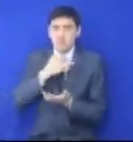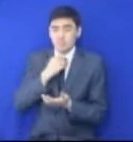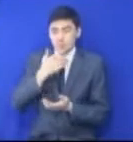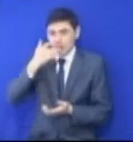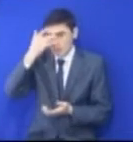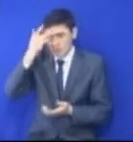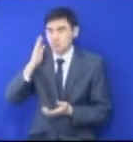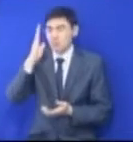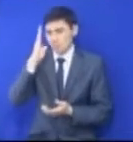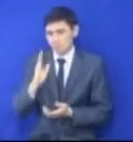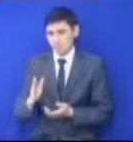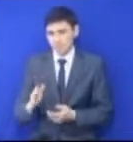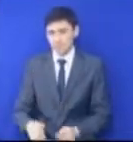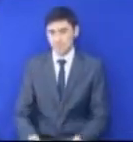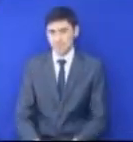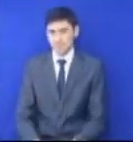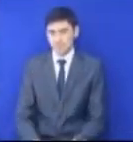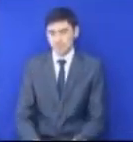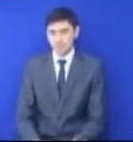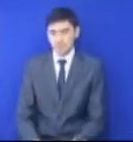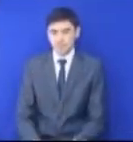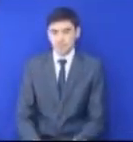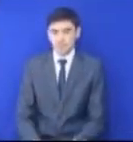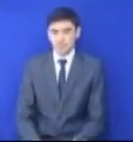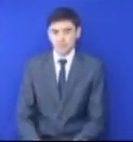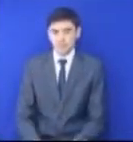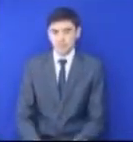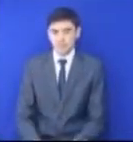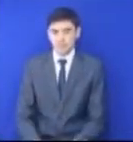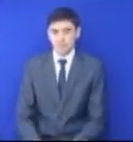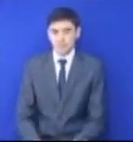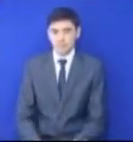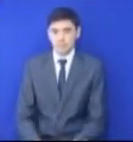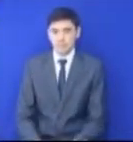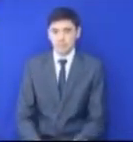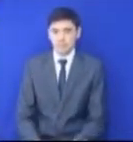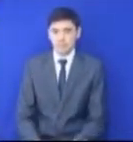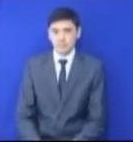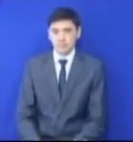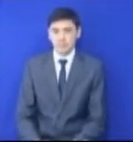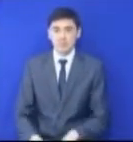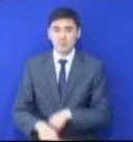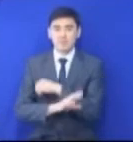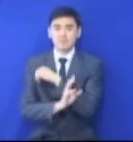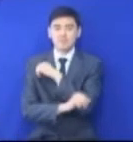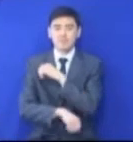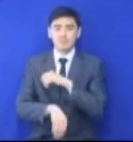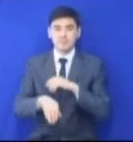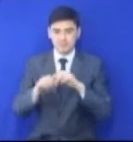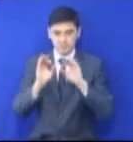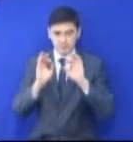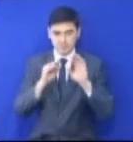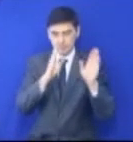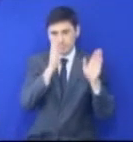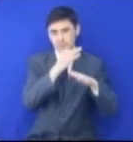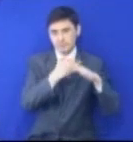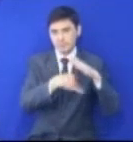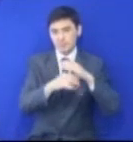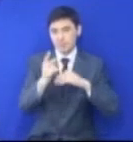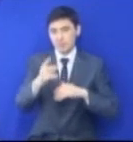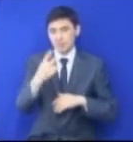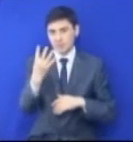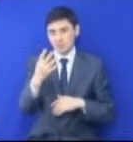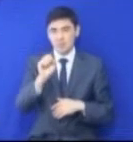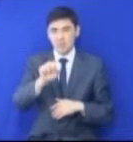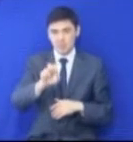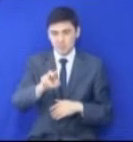летом. Сауле Байгалиева, Нургуль Садыкова, Серик Нуртазинов, телеканал «Семей». И завершение выпуска информации от «Казгидрометом». 24